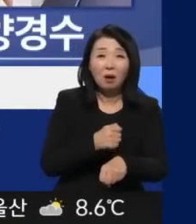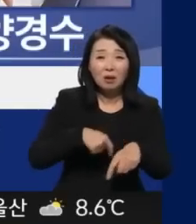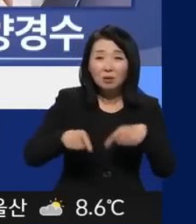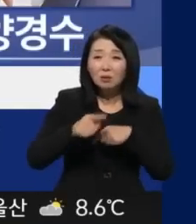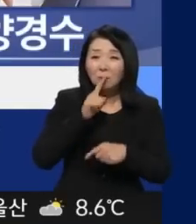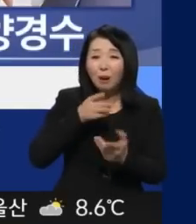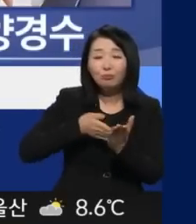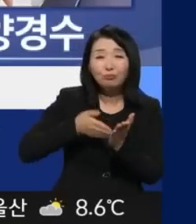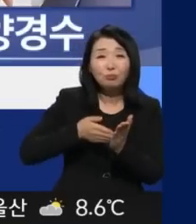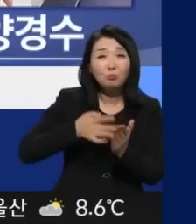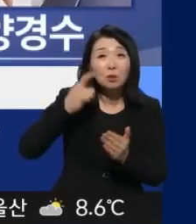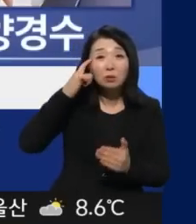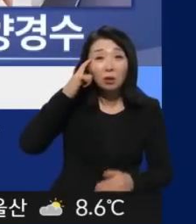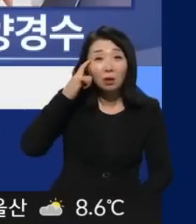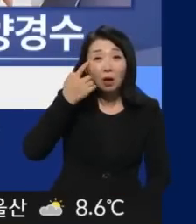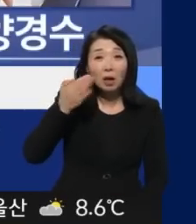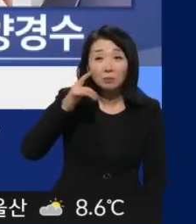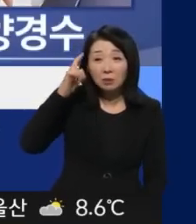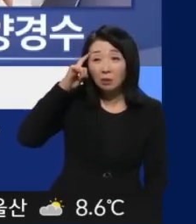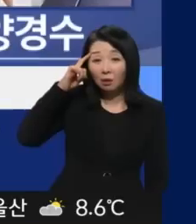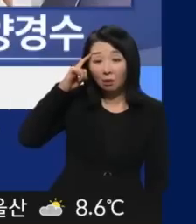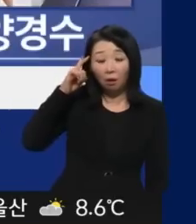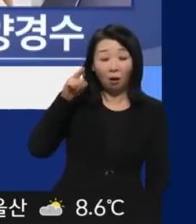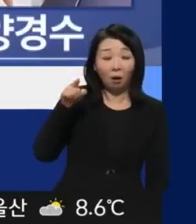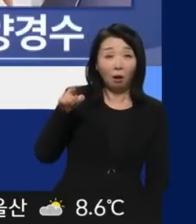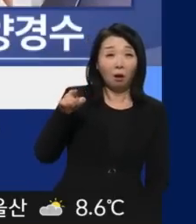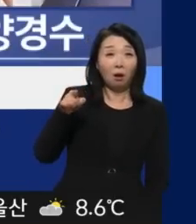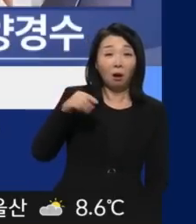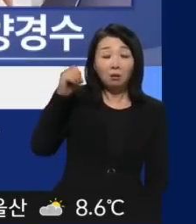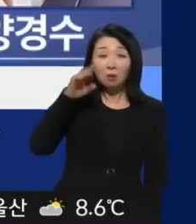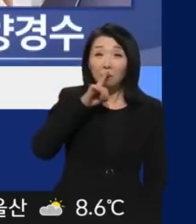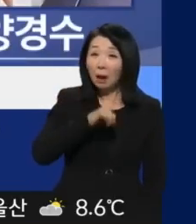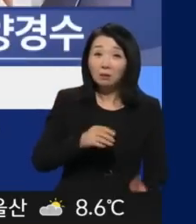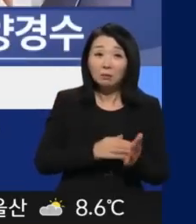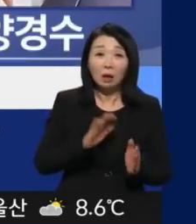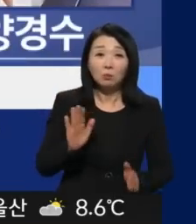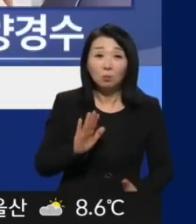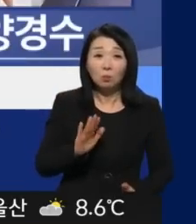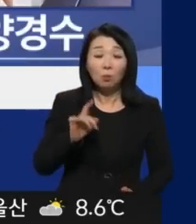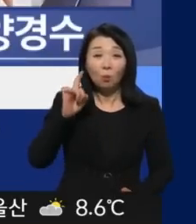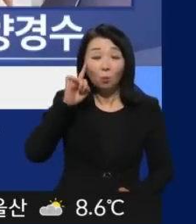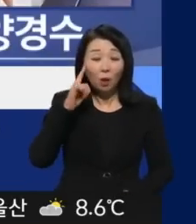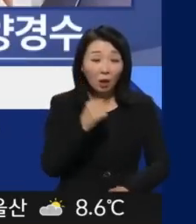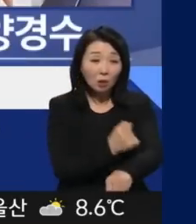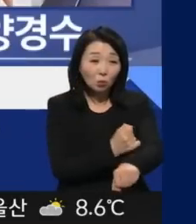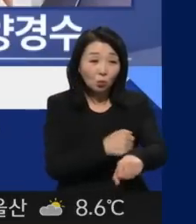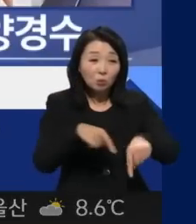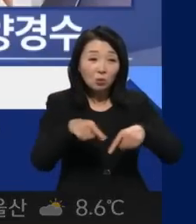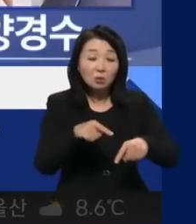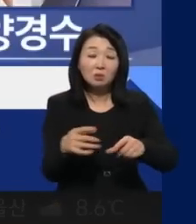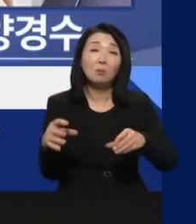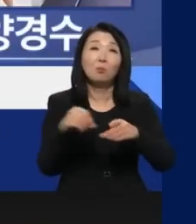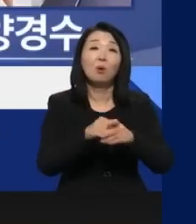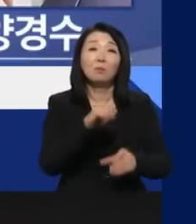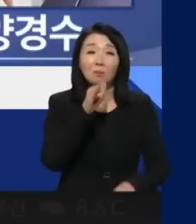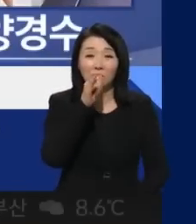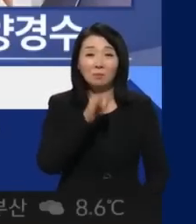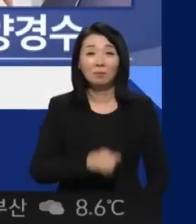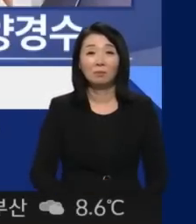네. 이런 인식 자체가 그냥 단순히 말로 끝나는 것이 아니라 노동 정책에 반영되고 있는 것이라고 생각을